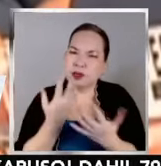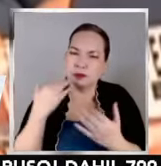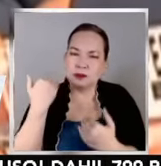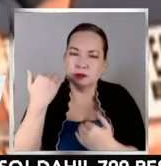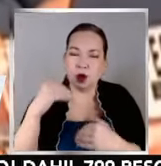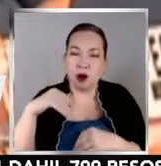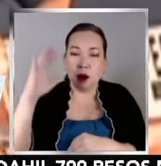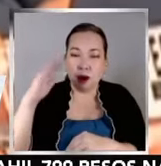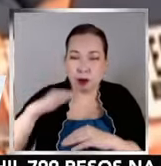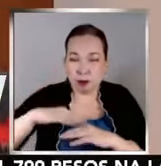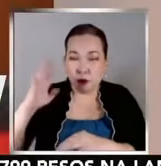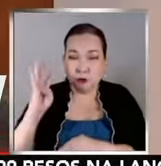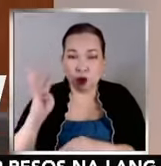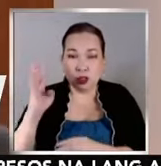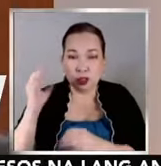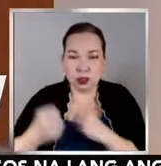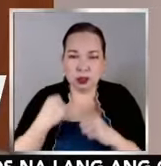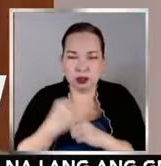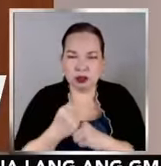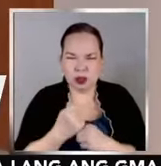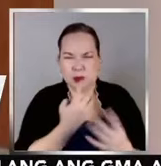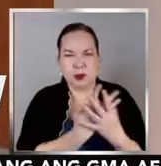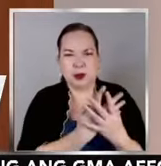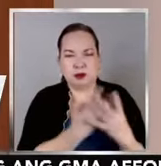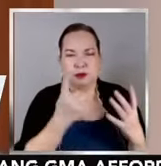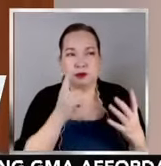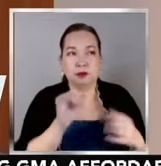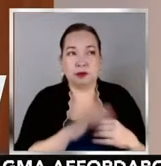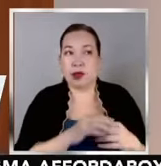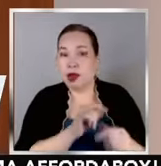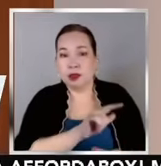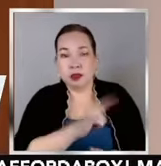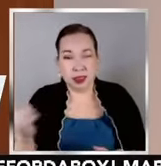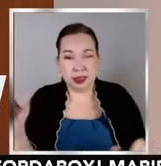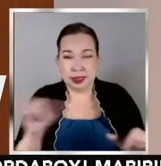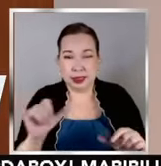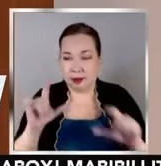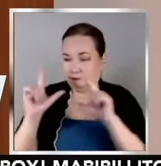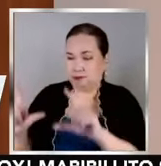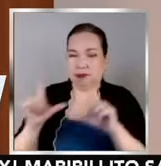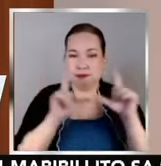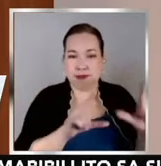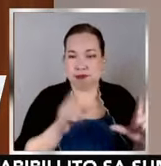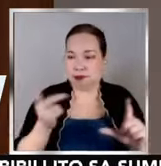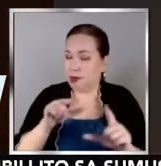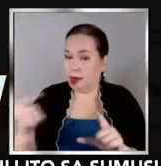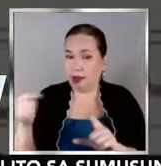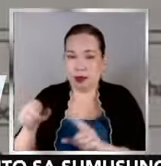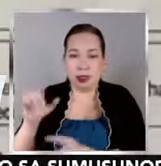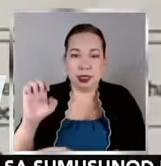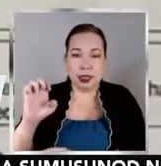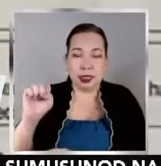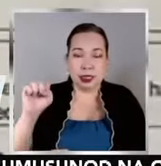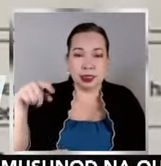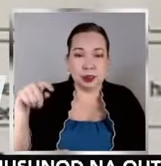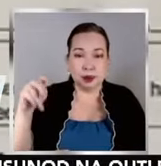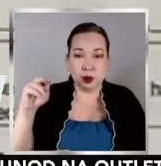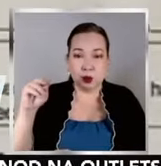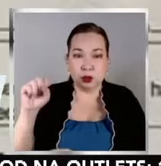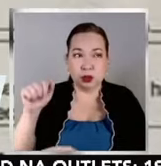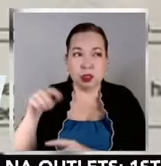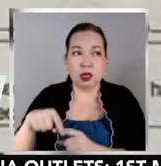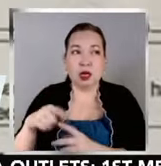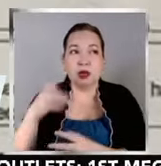40 taong pagkakakulong. Ang kapwa-akusado namang si dating SPO1 Ricky Espinosa Arquilita na matay sa sakit